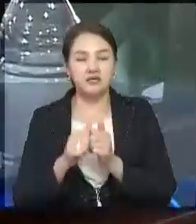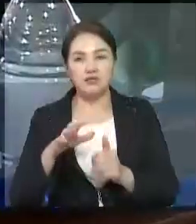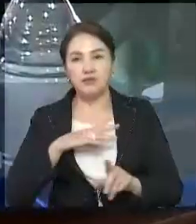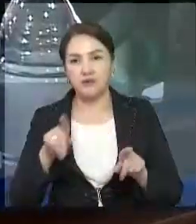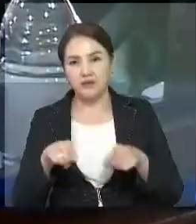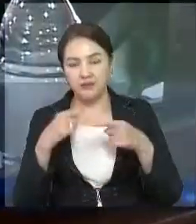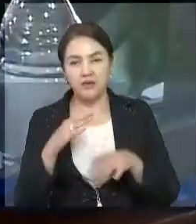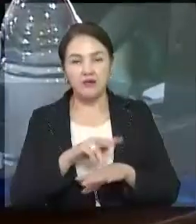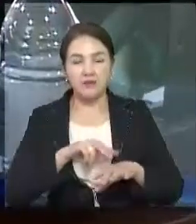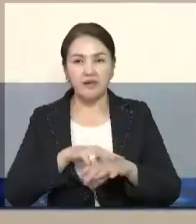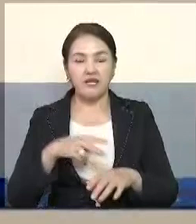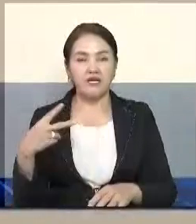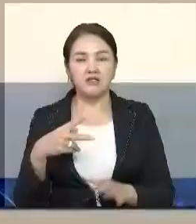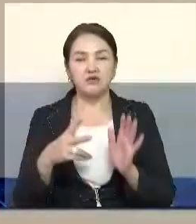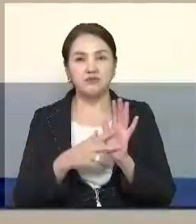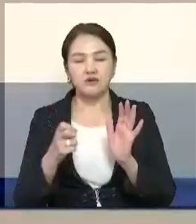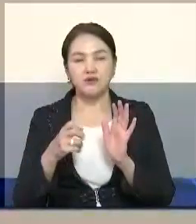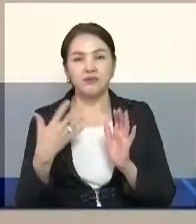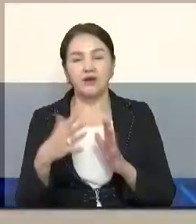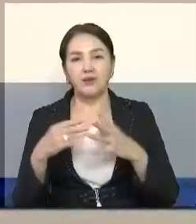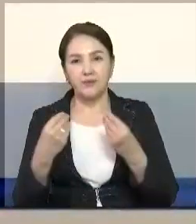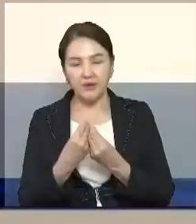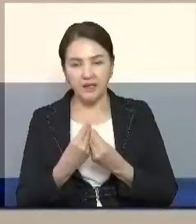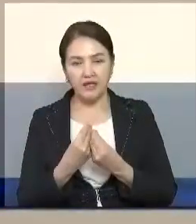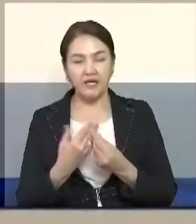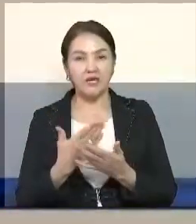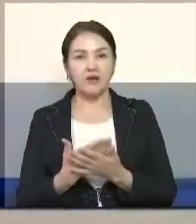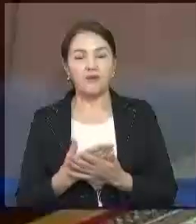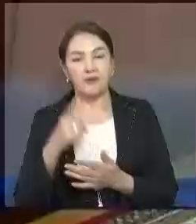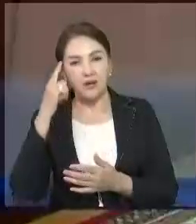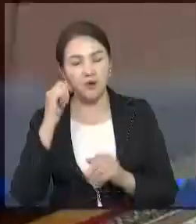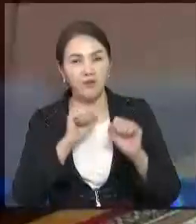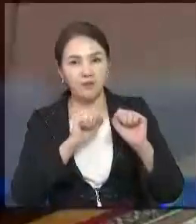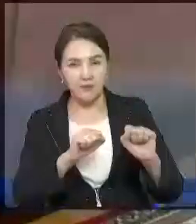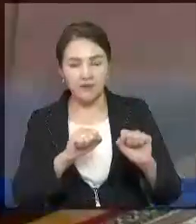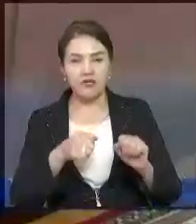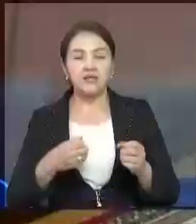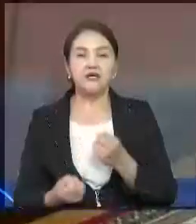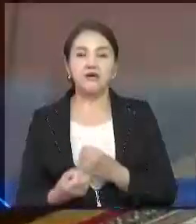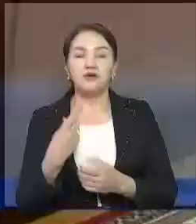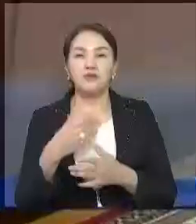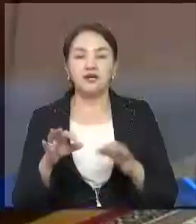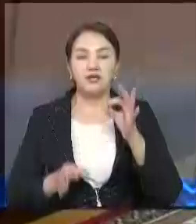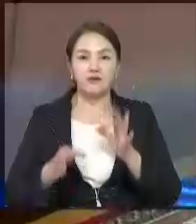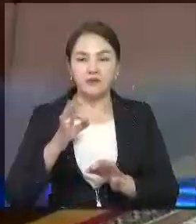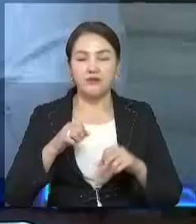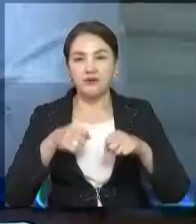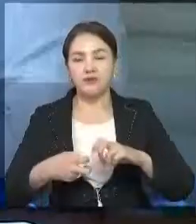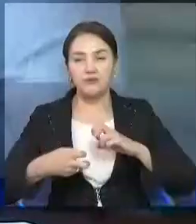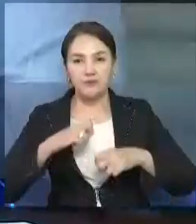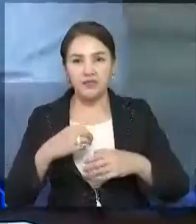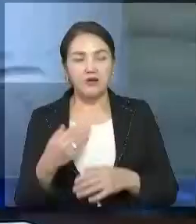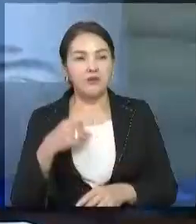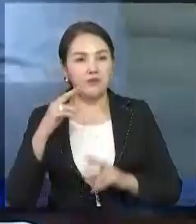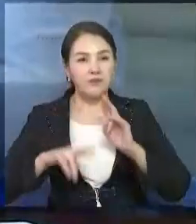Бұл ретте полицейлер 2870 отбасында ойран салушыларға қорғау нұсқамасы шығарылған. Сот арқылы құқық бұзушылардың